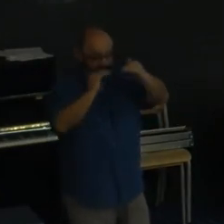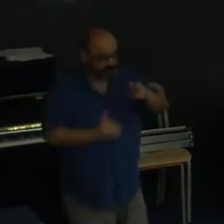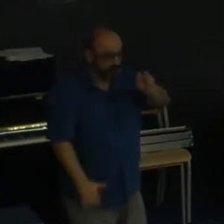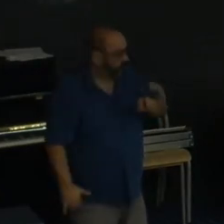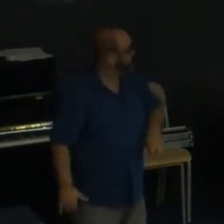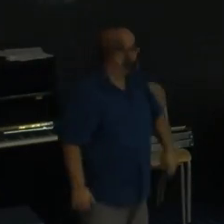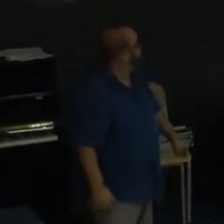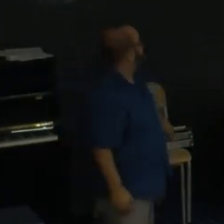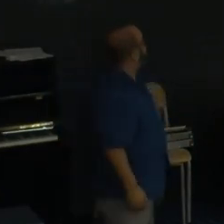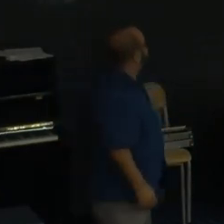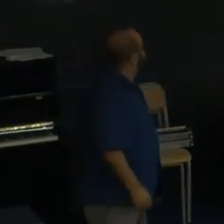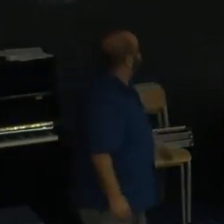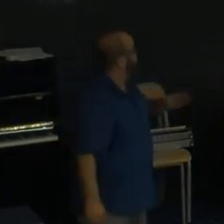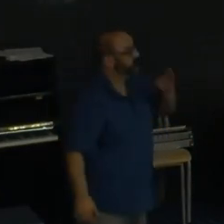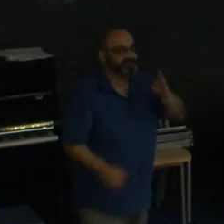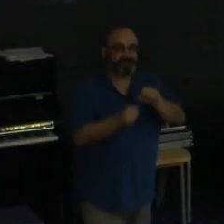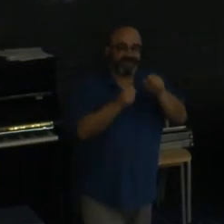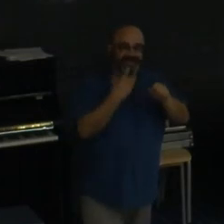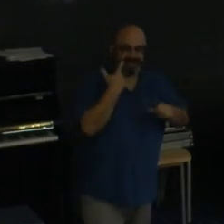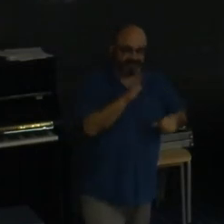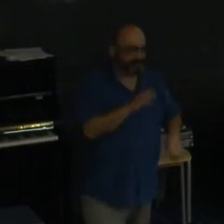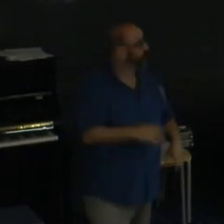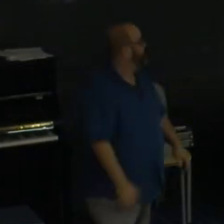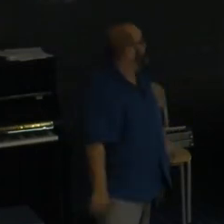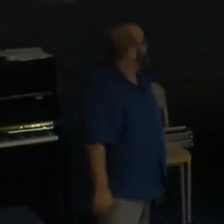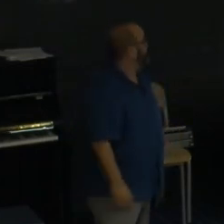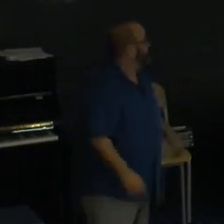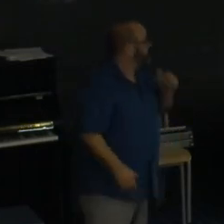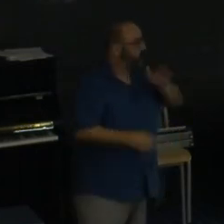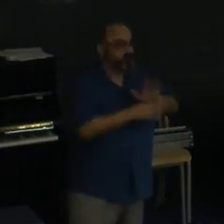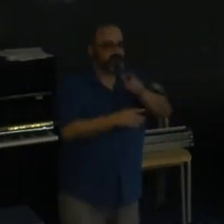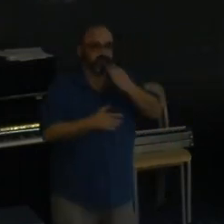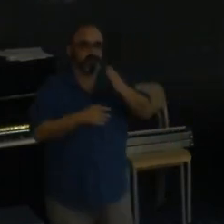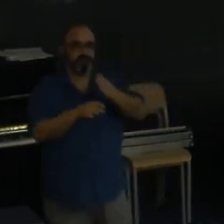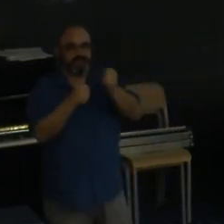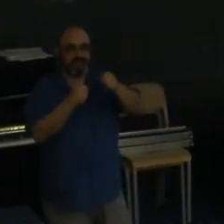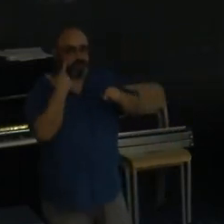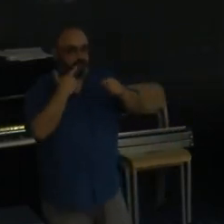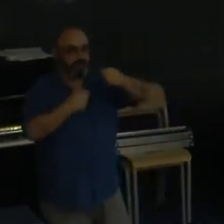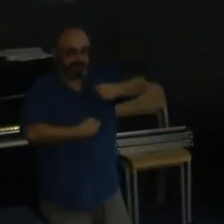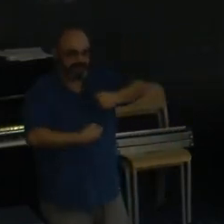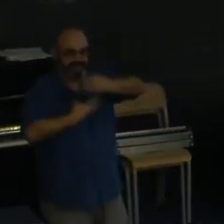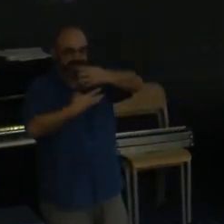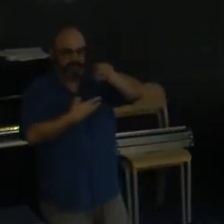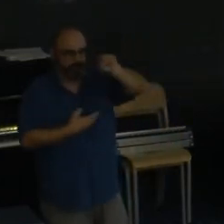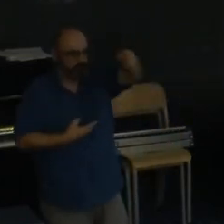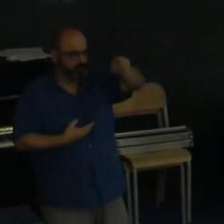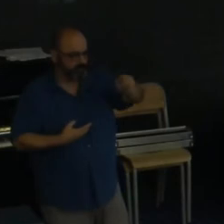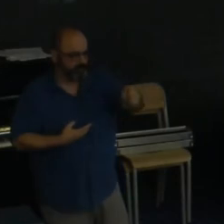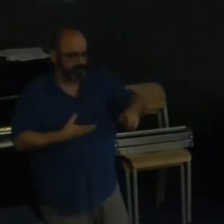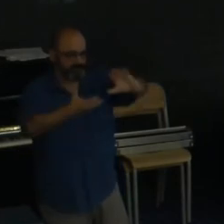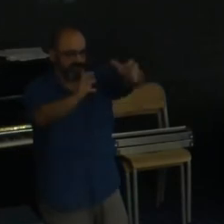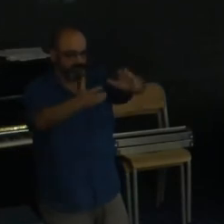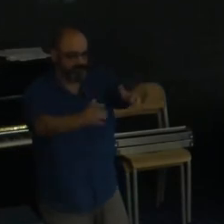a la commande break. La commande break, je l'ai montré un petit peu tout à l'heure, c'est simplement pour lister tous les breakpoints qui se trouvent